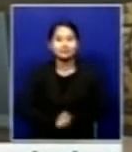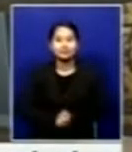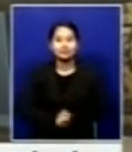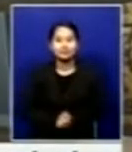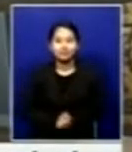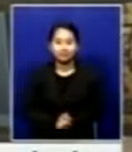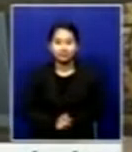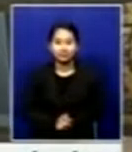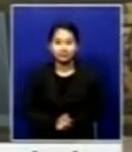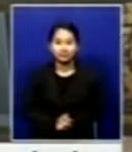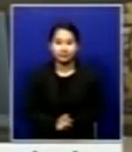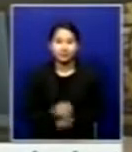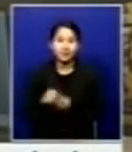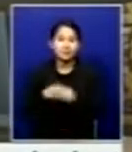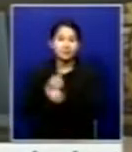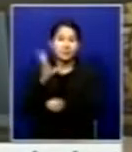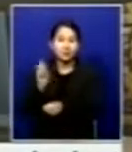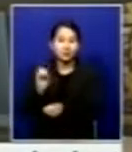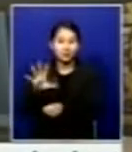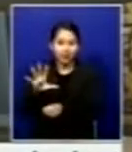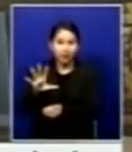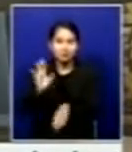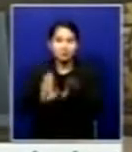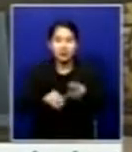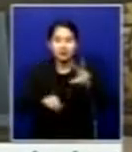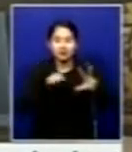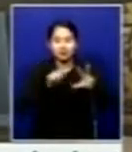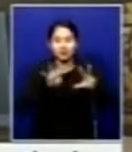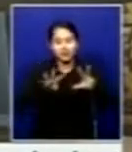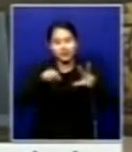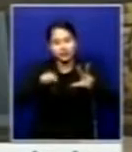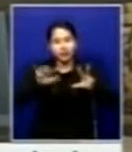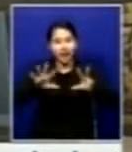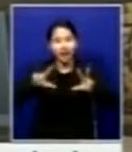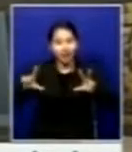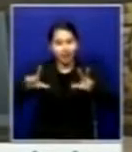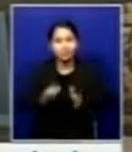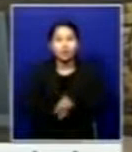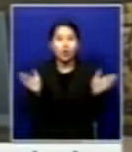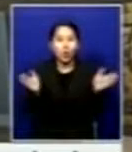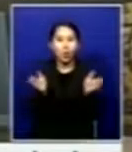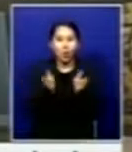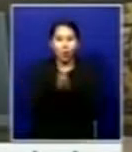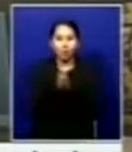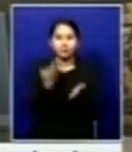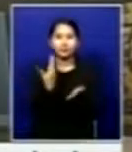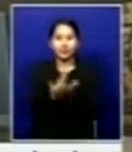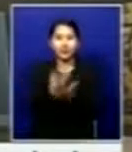นครับงบประมาณปี65อีกไม่ต่ำกว่า 3.4 หรือ 3.5 ล้านล้านยอดรวมที่ท่านใช้เงินเอาแค่